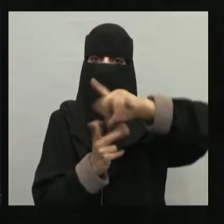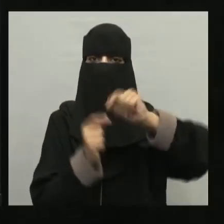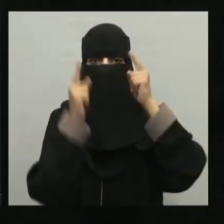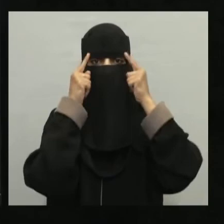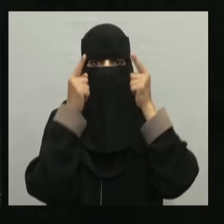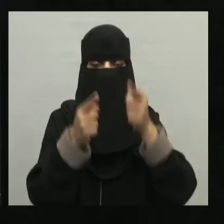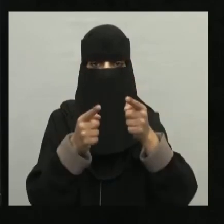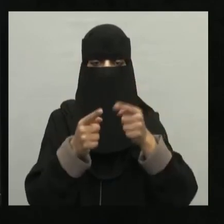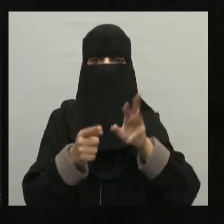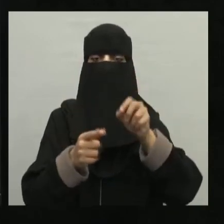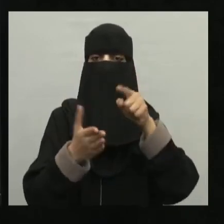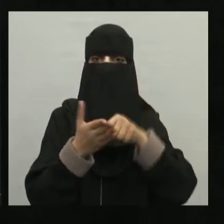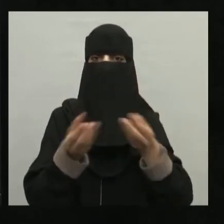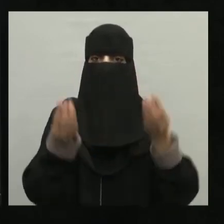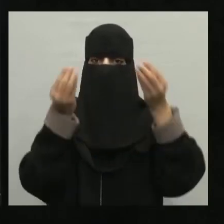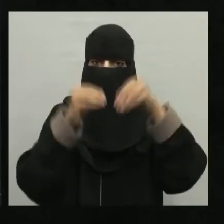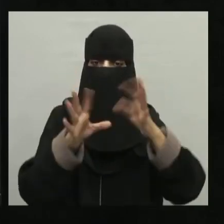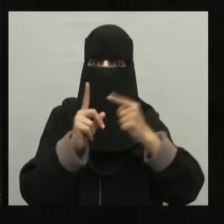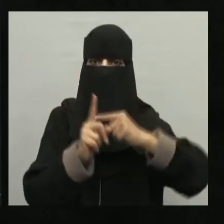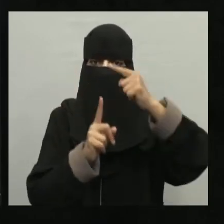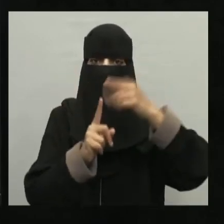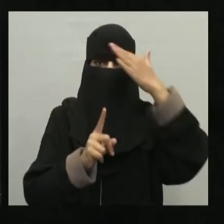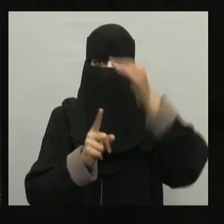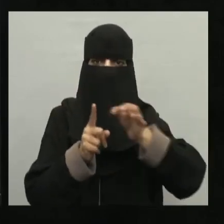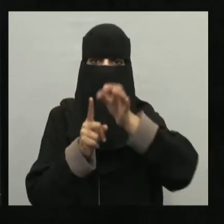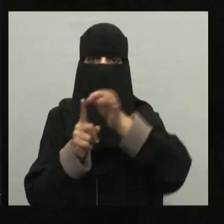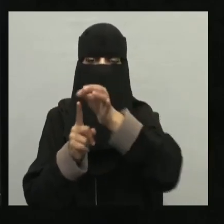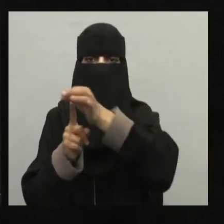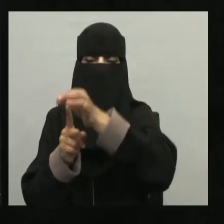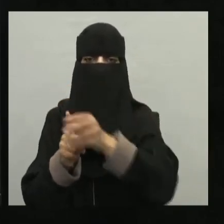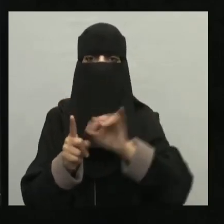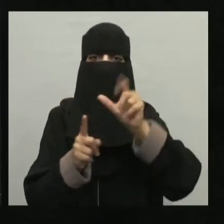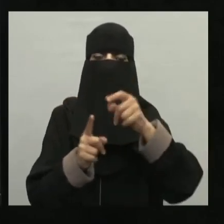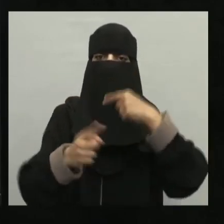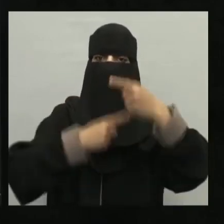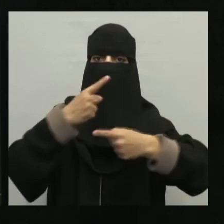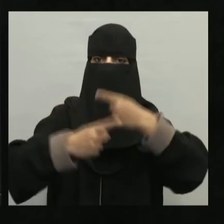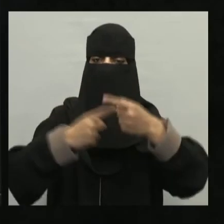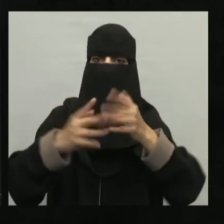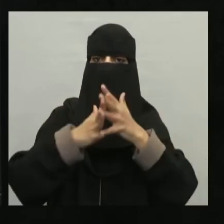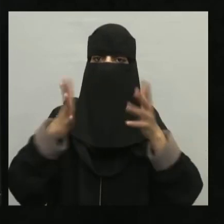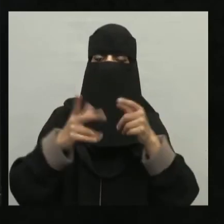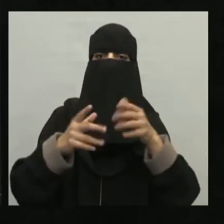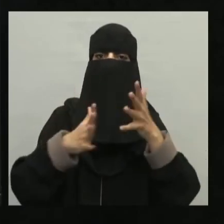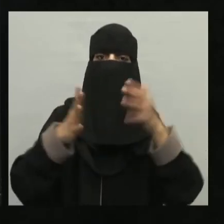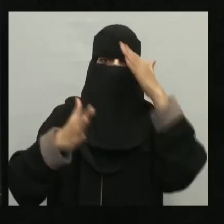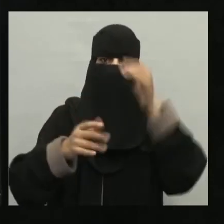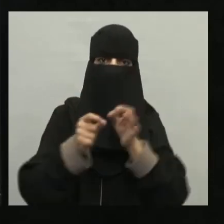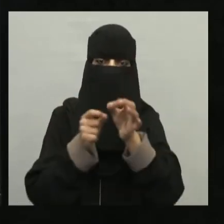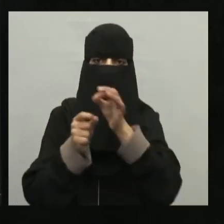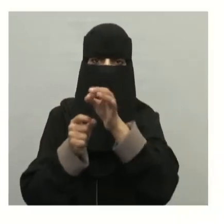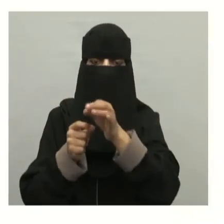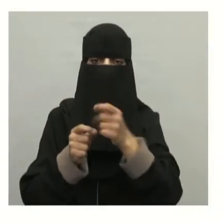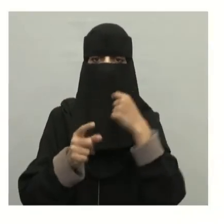معينة، بحيث تزيد معدلات الإصابات أكثر من المعتاد. هناك العديد من الأوبئة على